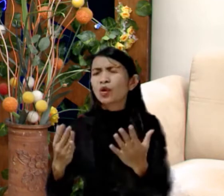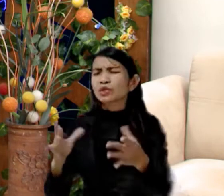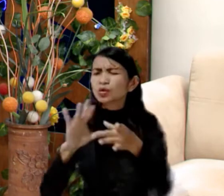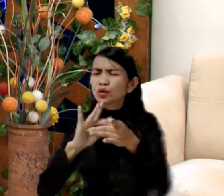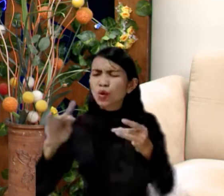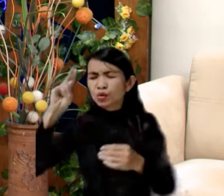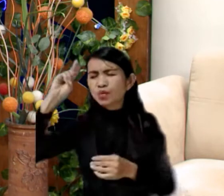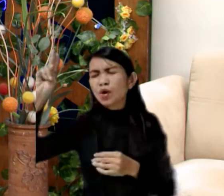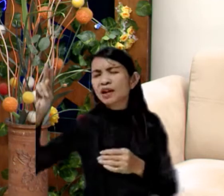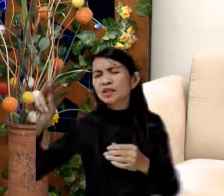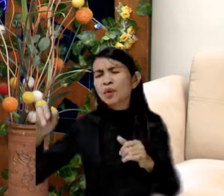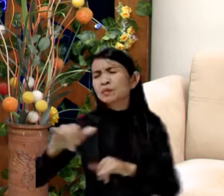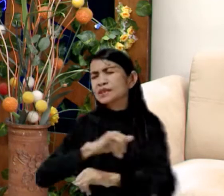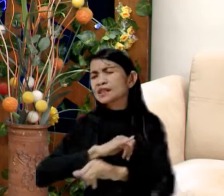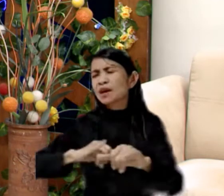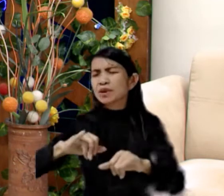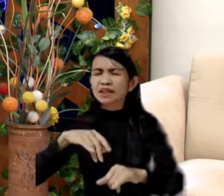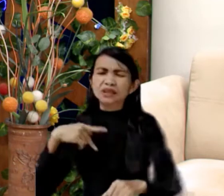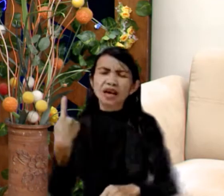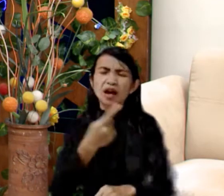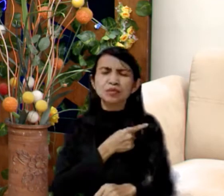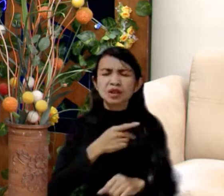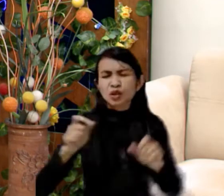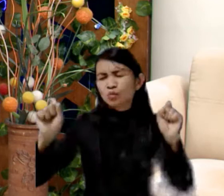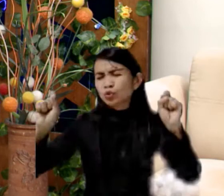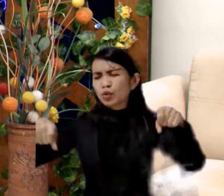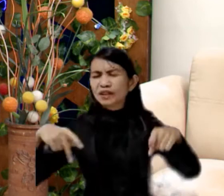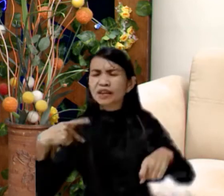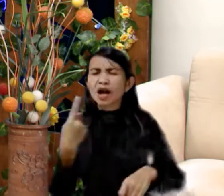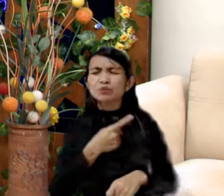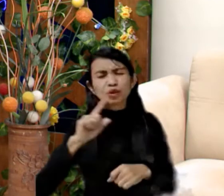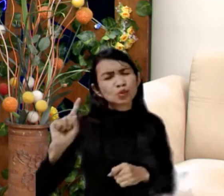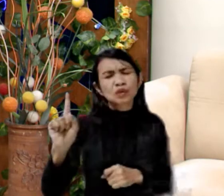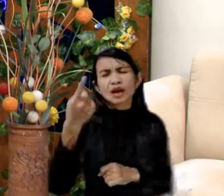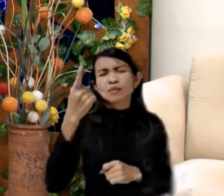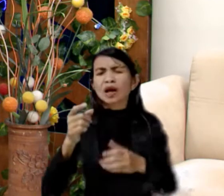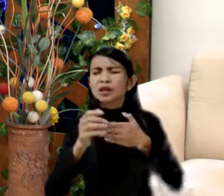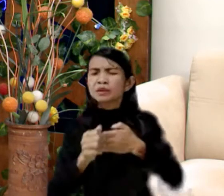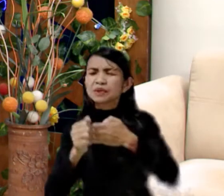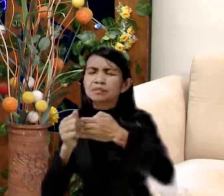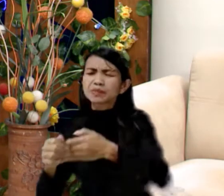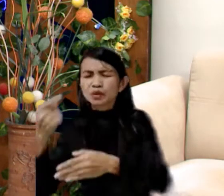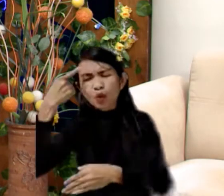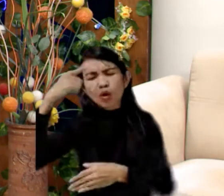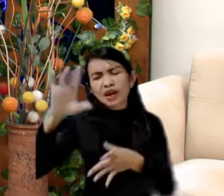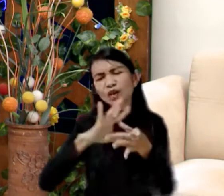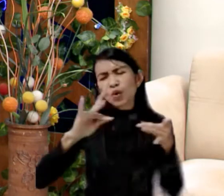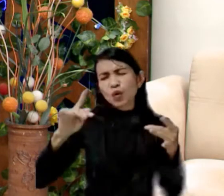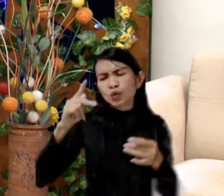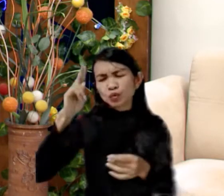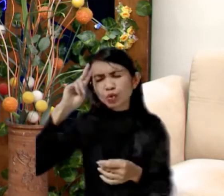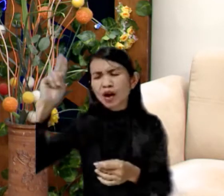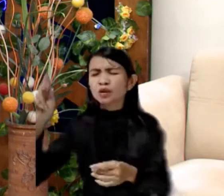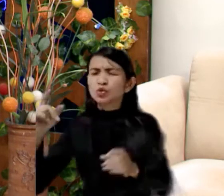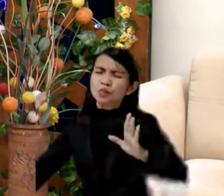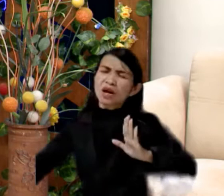kami terbesar saat ini, dipimpin dan dituntun oleh Roh. Sehingga menghadapi situasi-situasi yang buruk saat ini Tuhan,